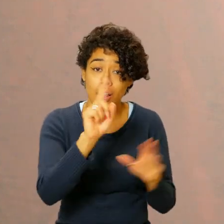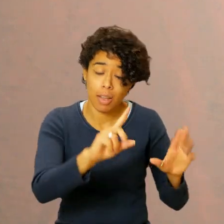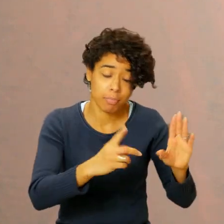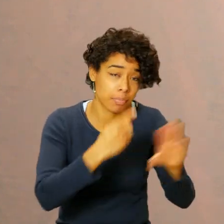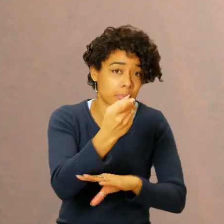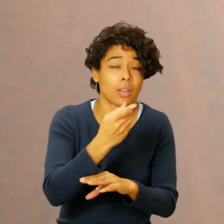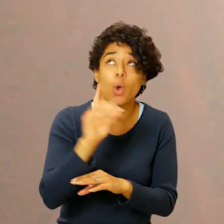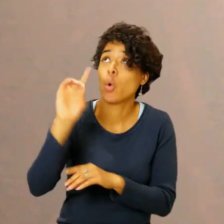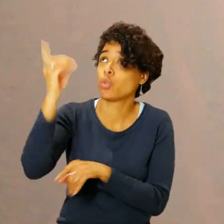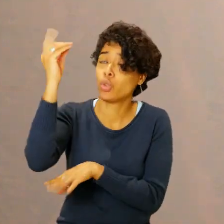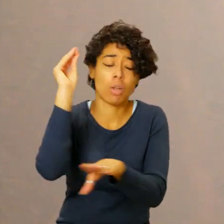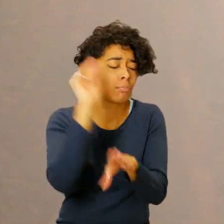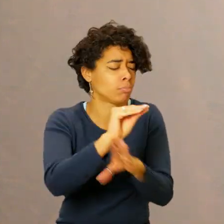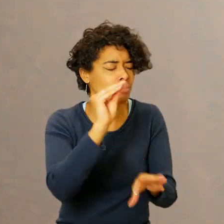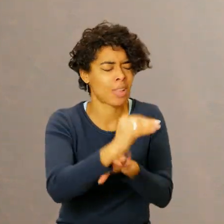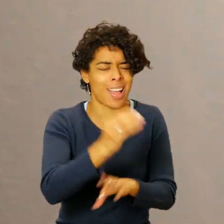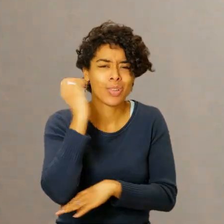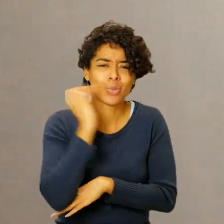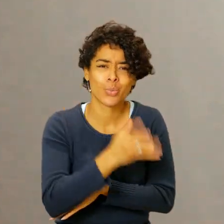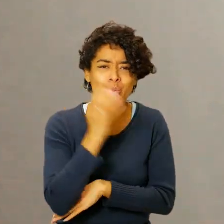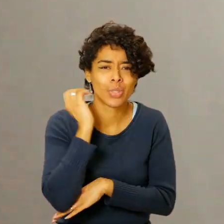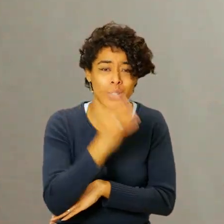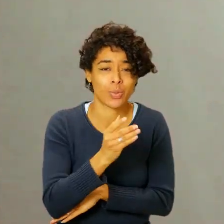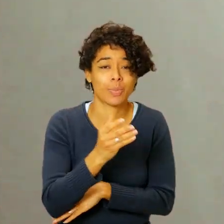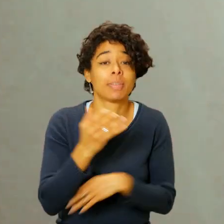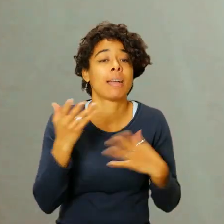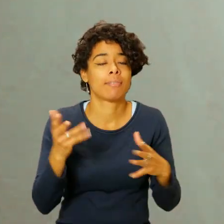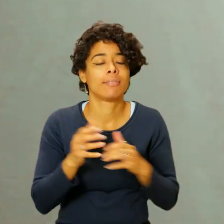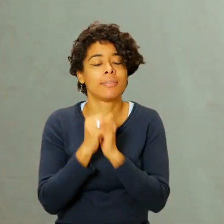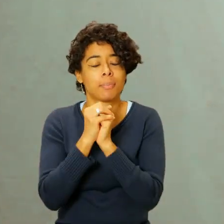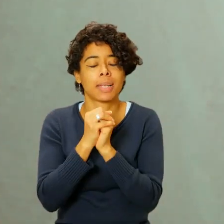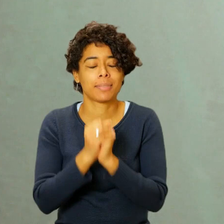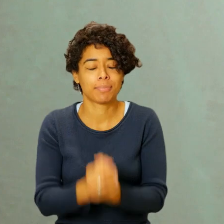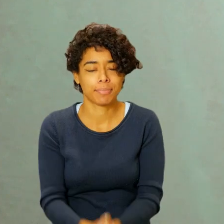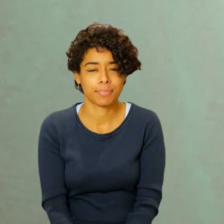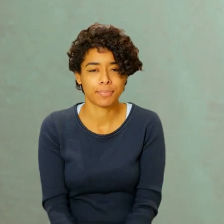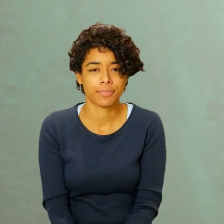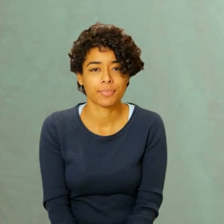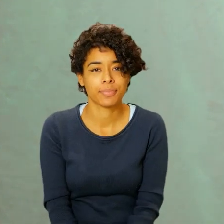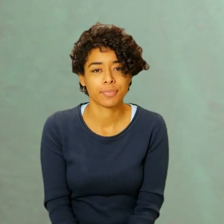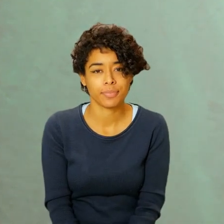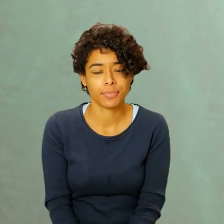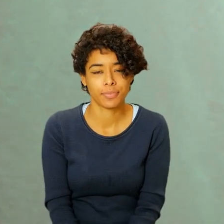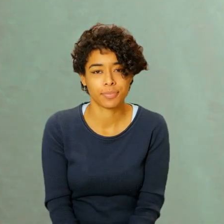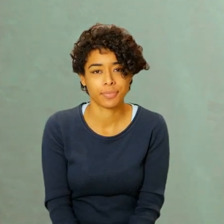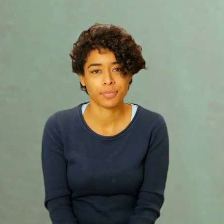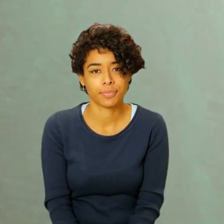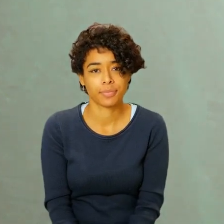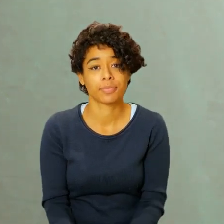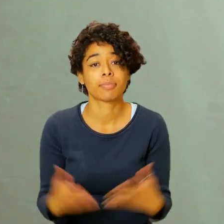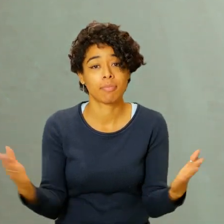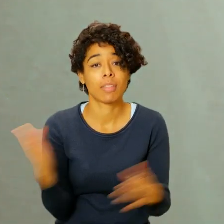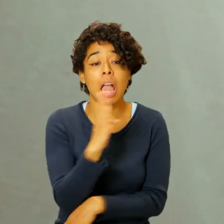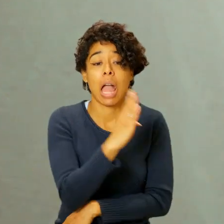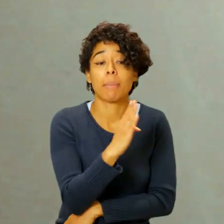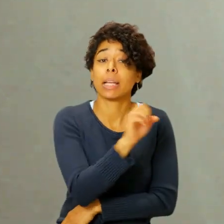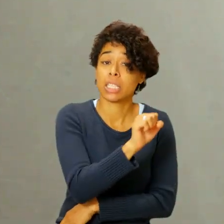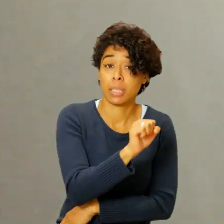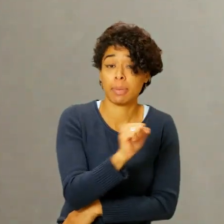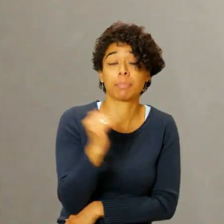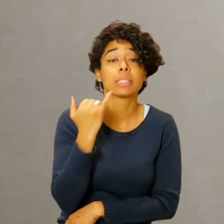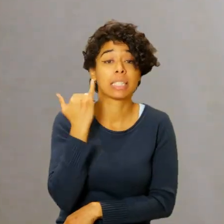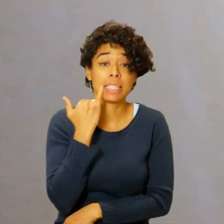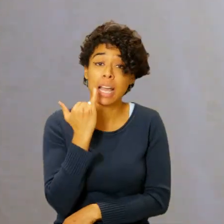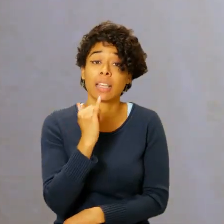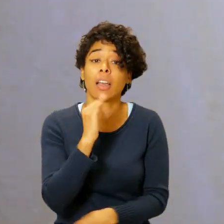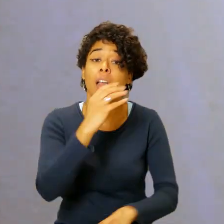être ressourcé et renouvelé tous les jours. Et j'aimerais terminer par la prière. J'aimerais te dire qu'à Beersheba, ils ont creusé un puits et ils